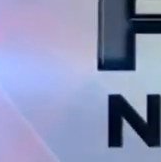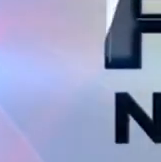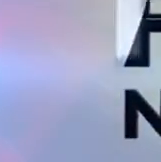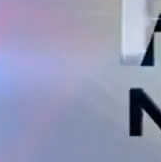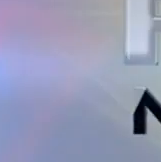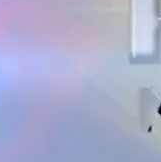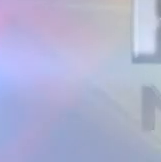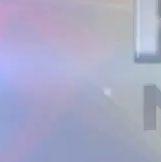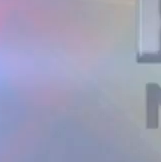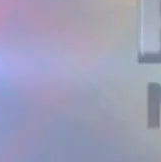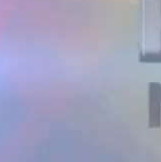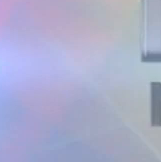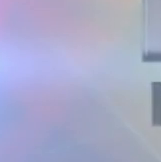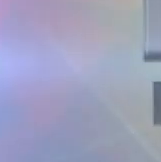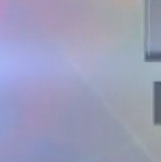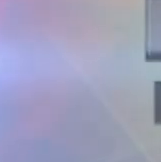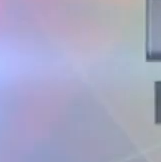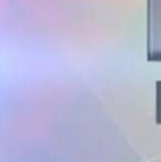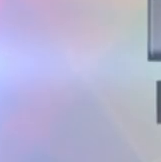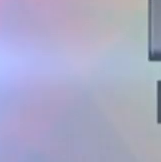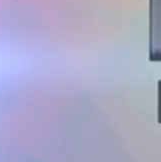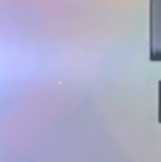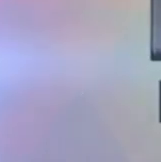Radio Fijian, nando mo ibiti.